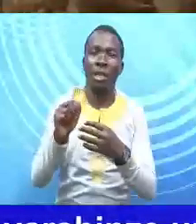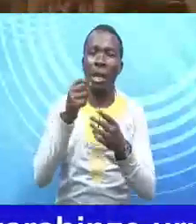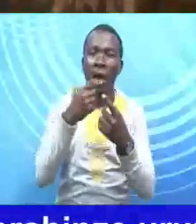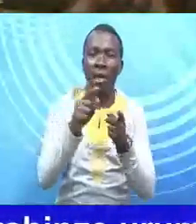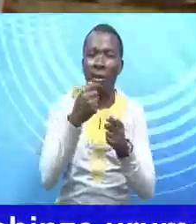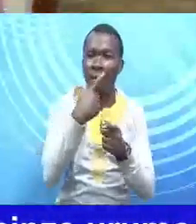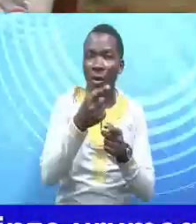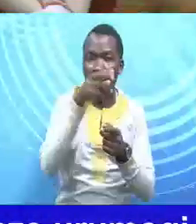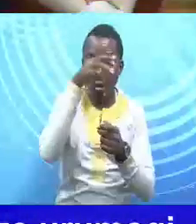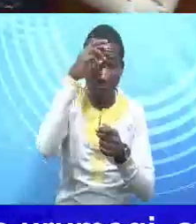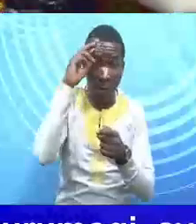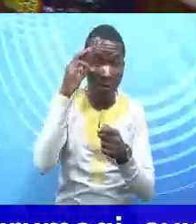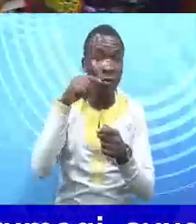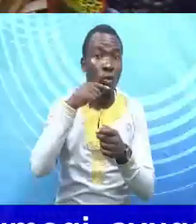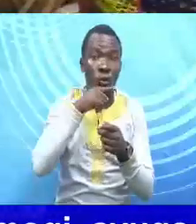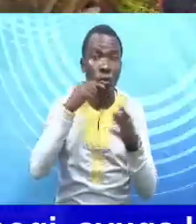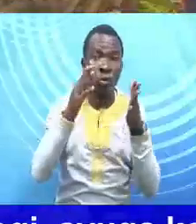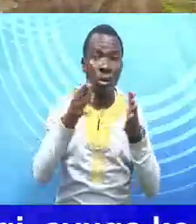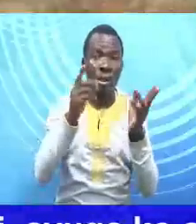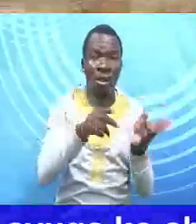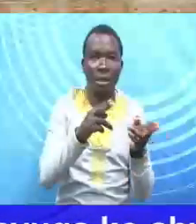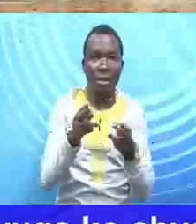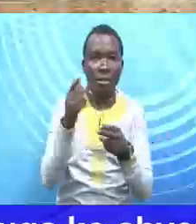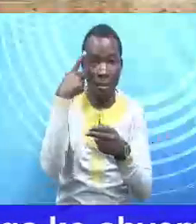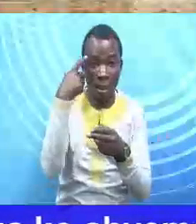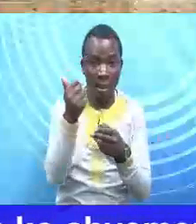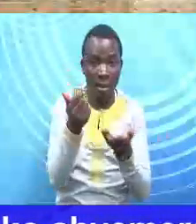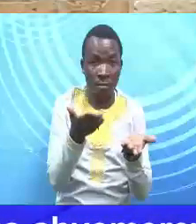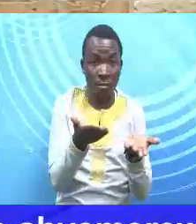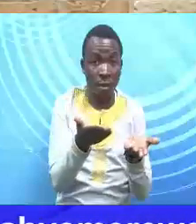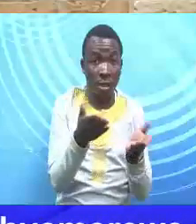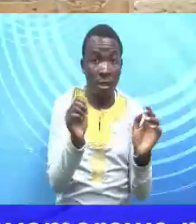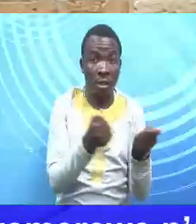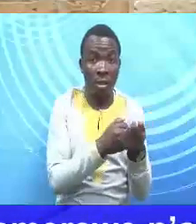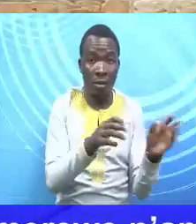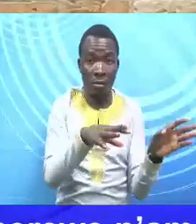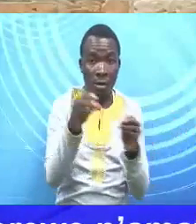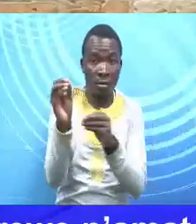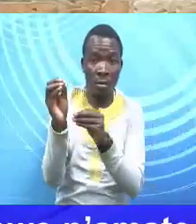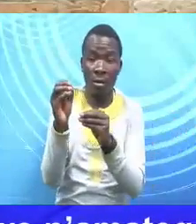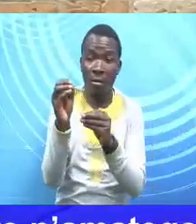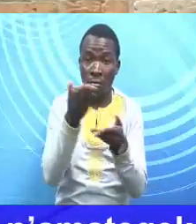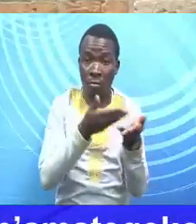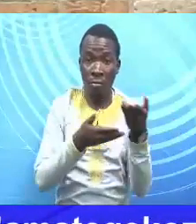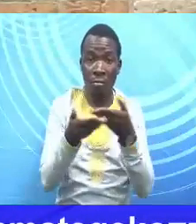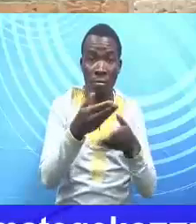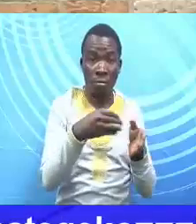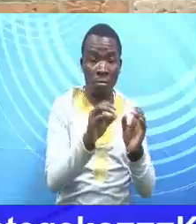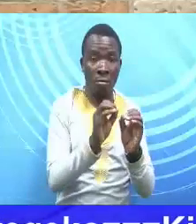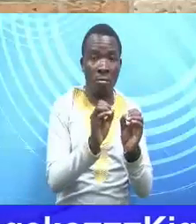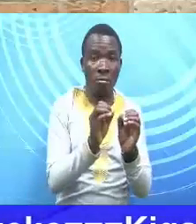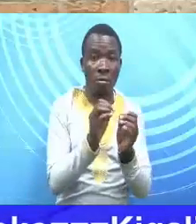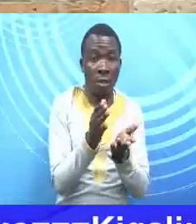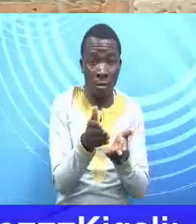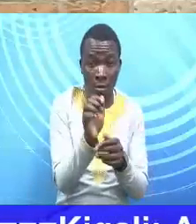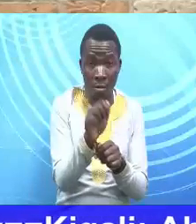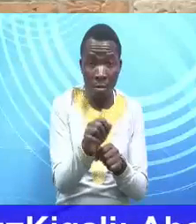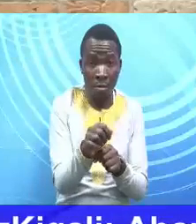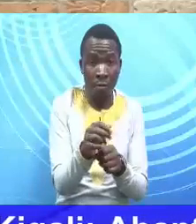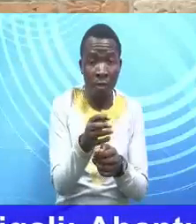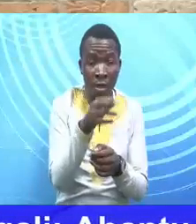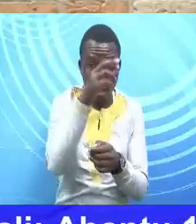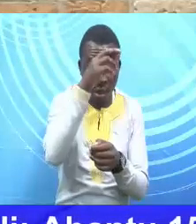ntago nago sosiyali warabizi cyane bituma ntajya yenda ntago nabashiye kuganira nawe impamvu utajya kuba